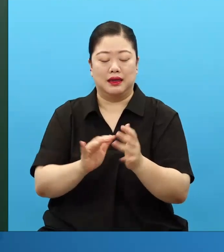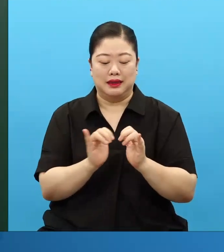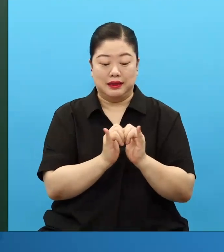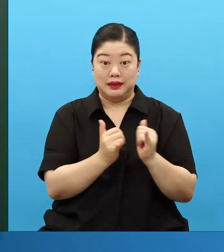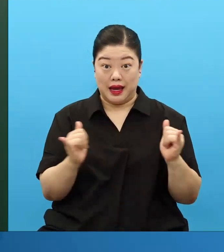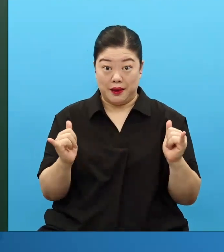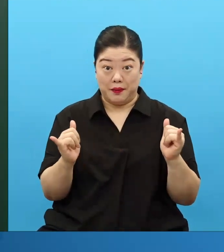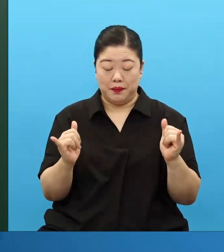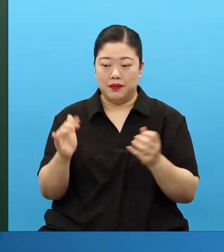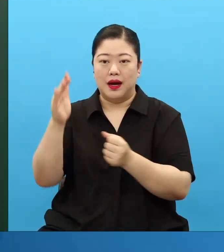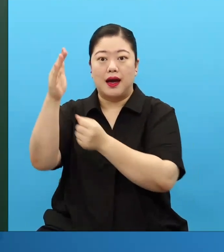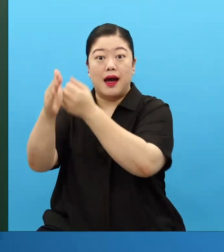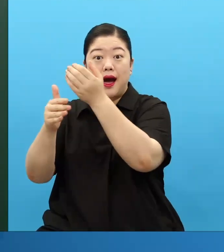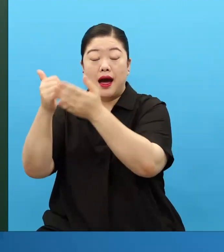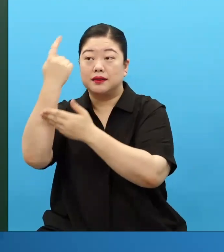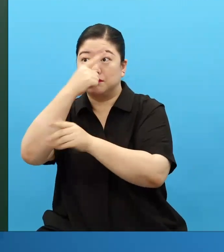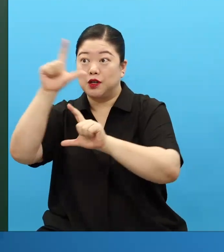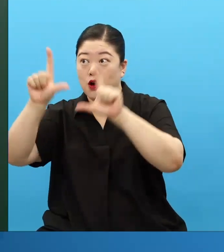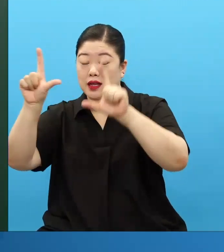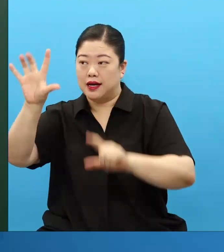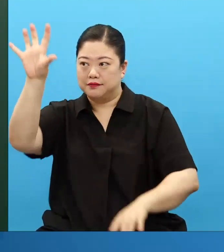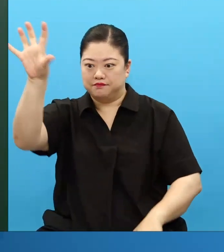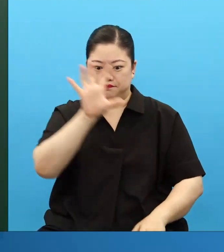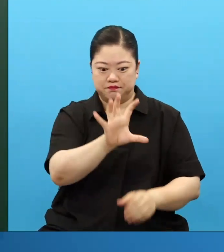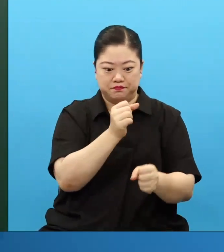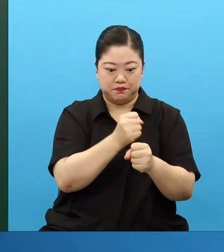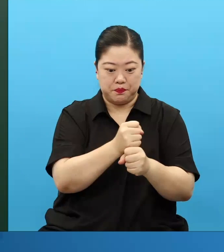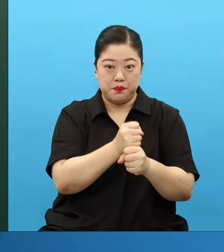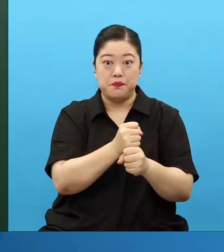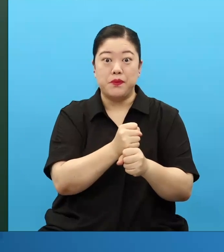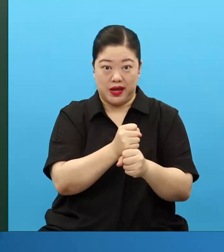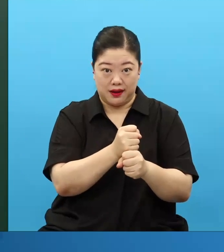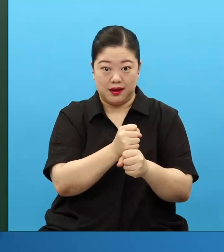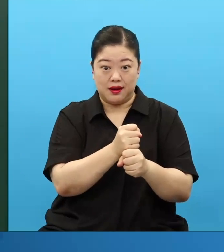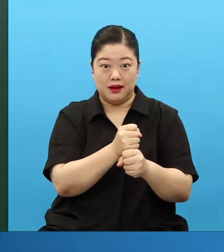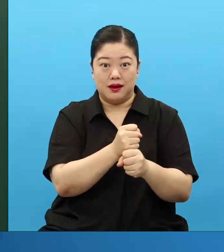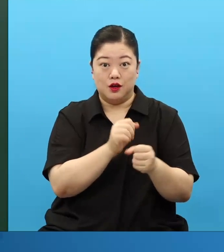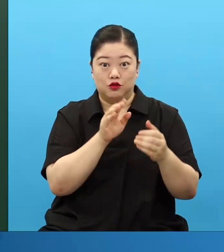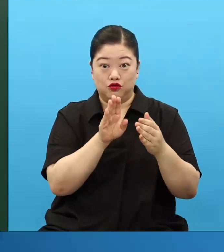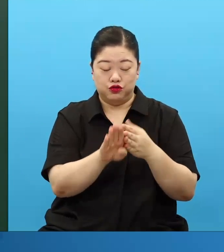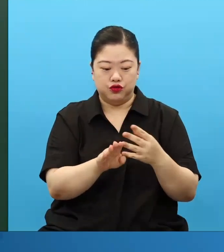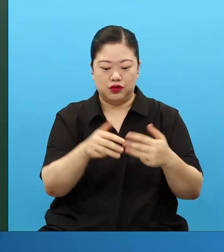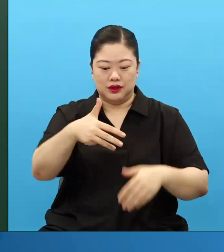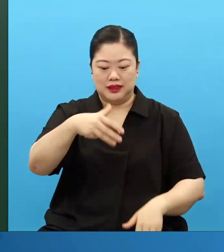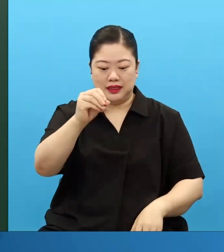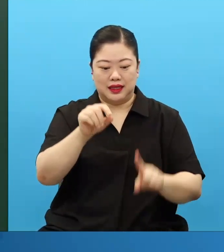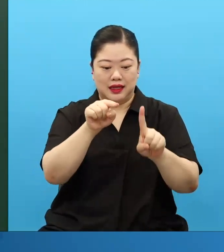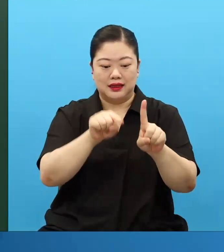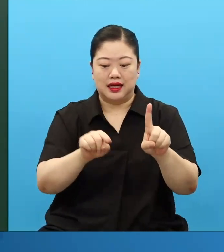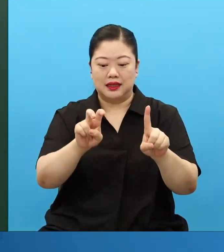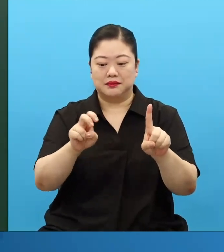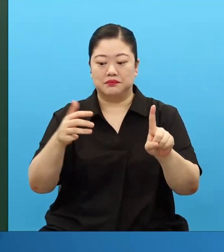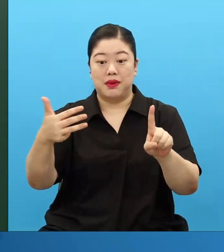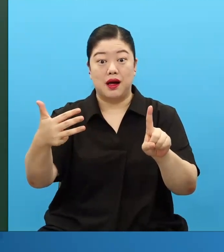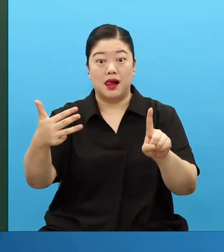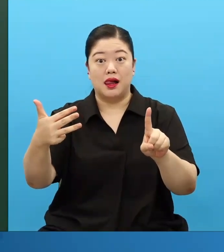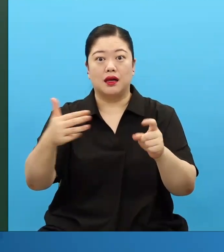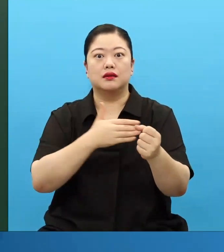almost everyone is like 그것만 that. 약간 이 누렸는데도 이 역사 일어나게 돼 있습니다. But even if you just enjoy this a little bit, these works will take